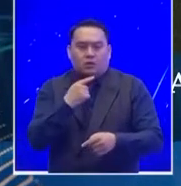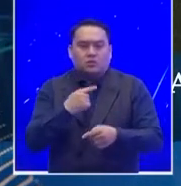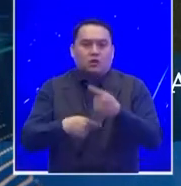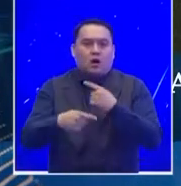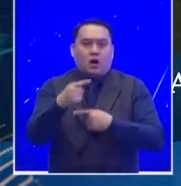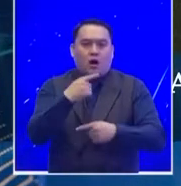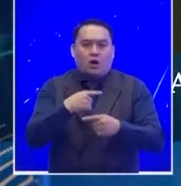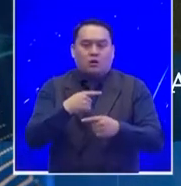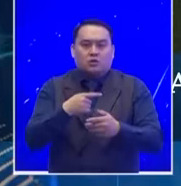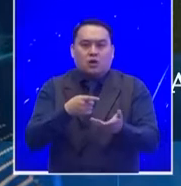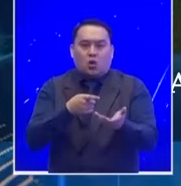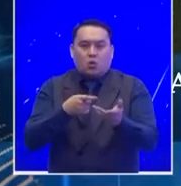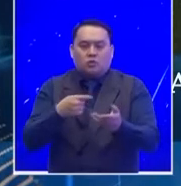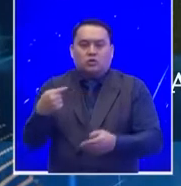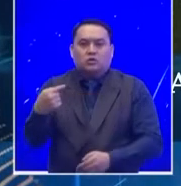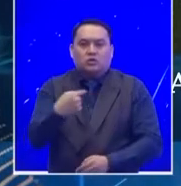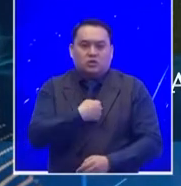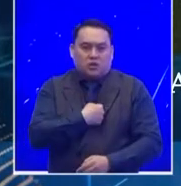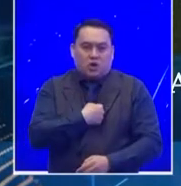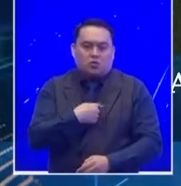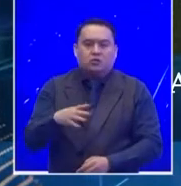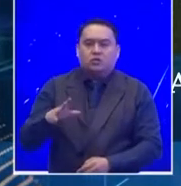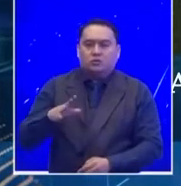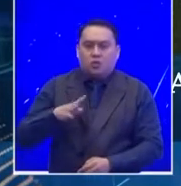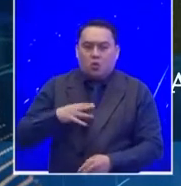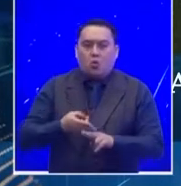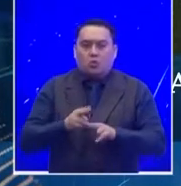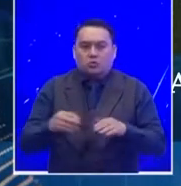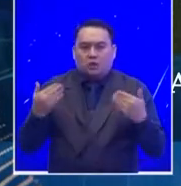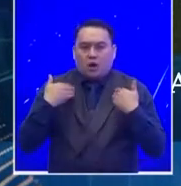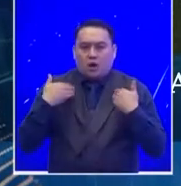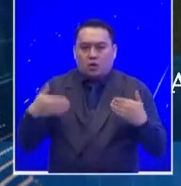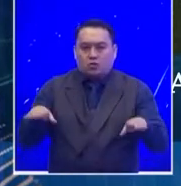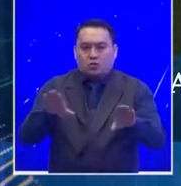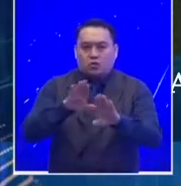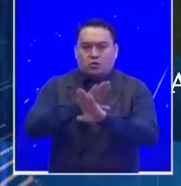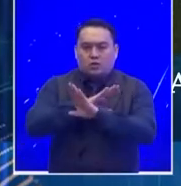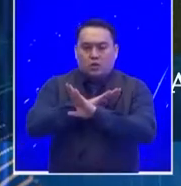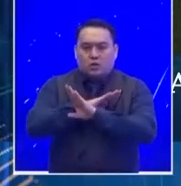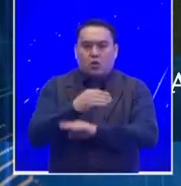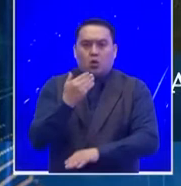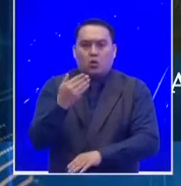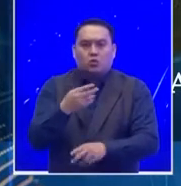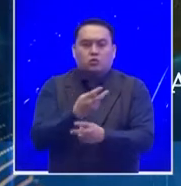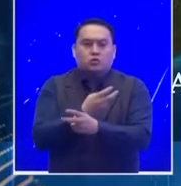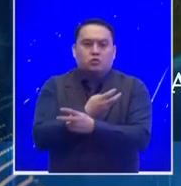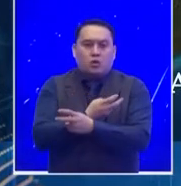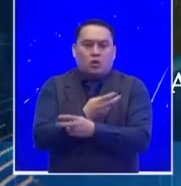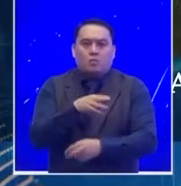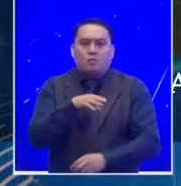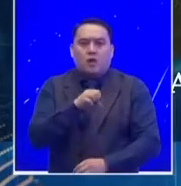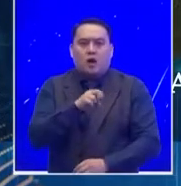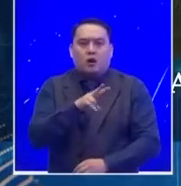пулемет оғы оның кеудесіне тиді. Есілер, Төлеген осында ерлік өліммен қаза болды. Төлегеннің сүйегі